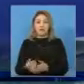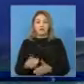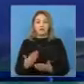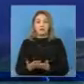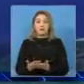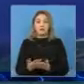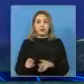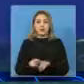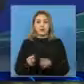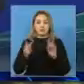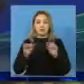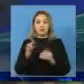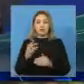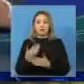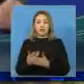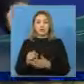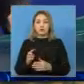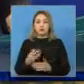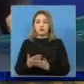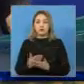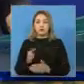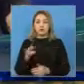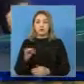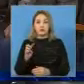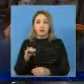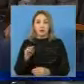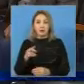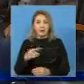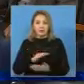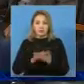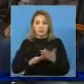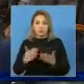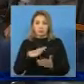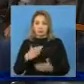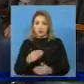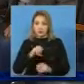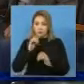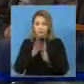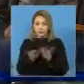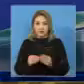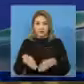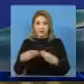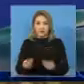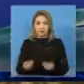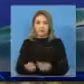аясында сондай-ақ Талғат Тілеулесов, Нұрлыбек Жұбатқан, Гүлжайнар Қалдинаға жазушылар одағының куәлігі табыс